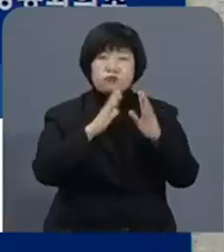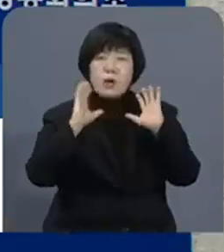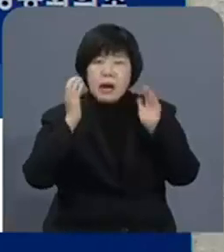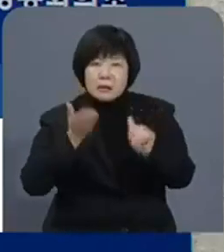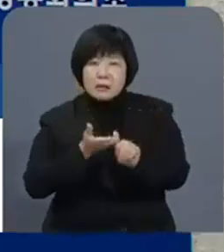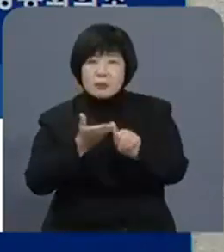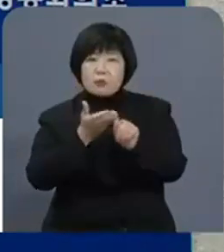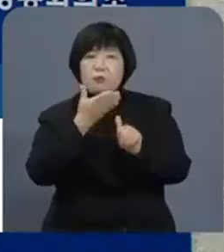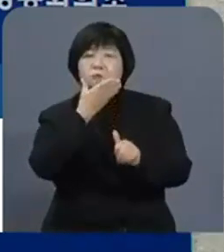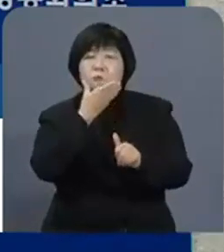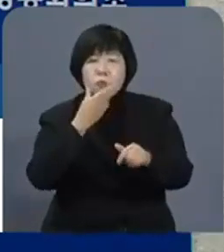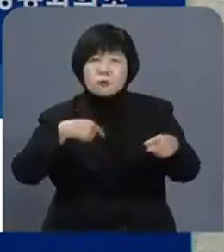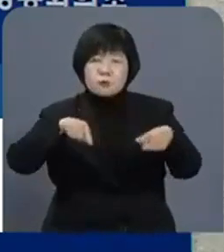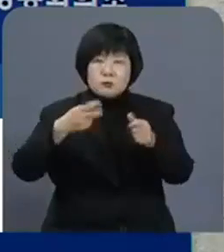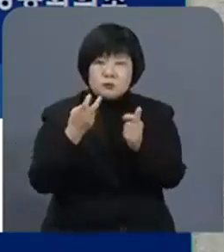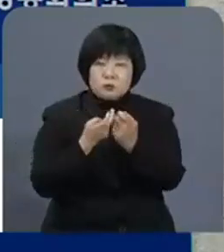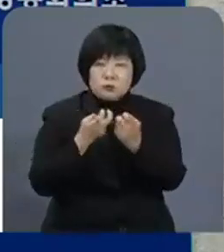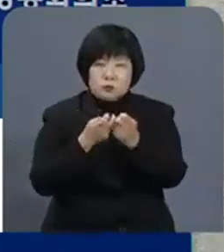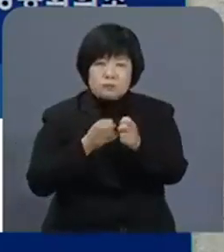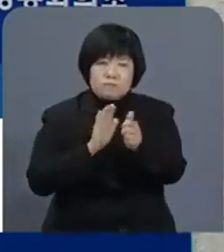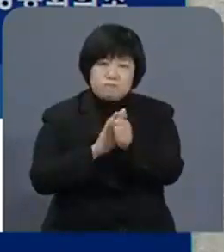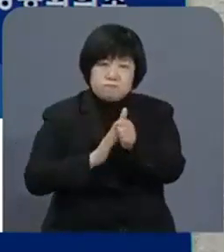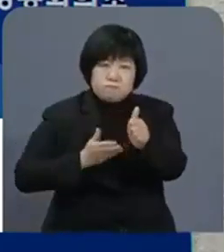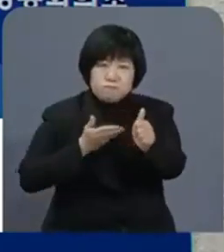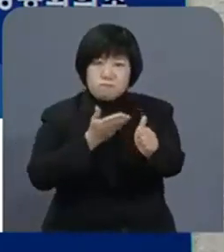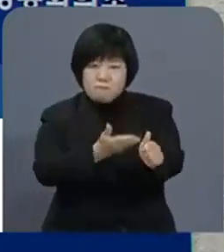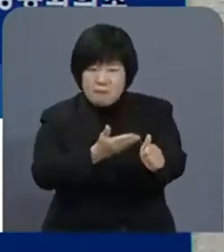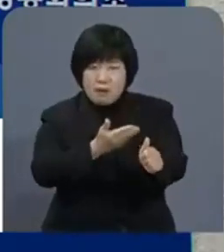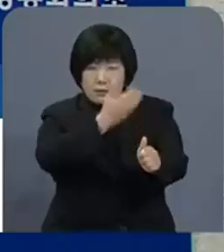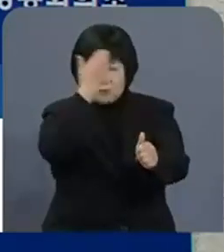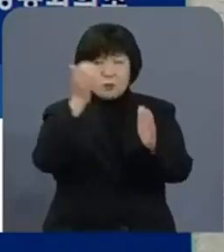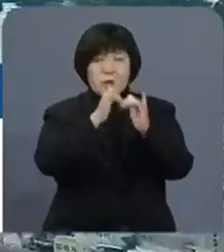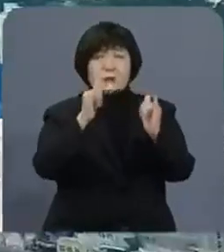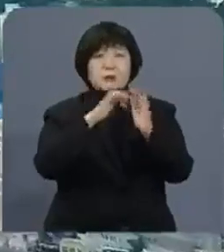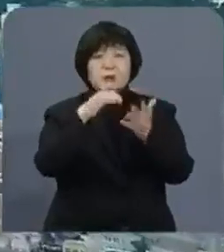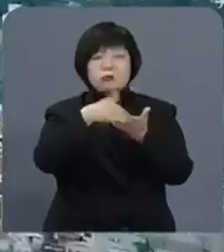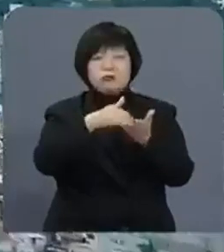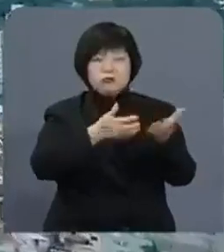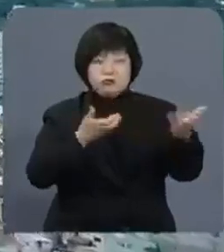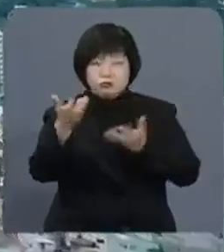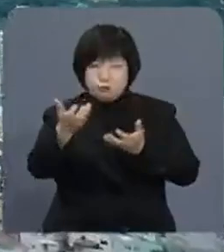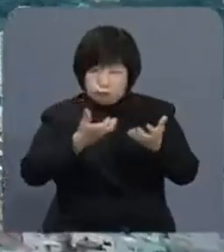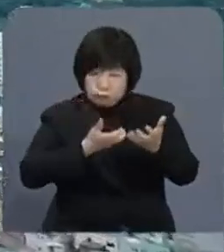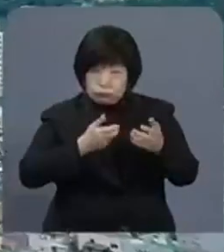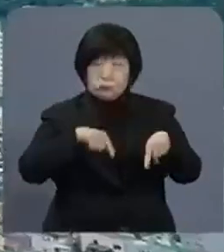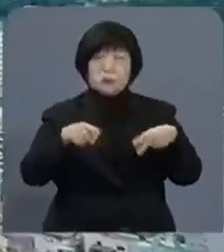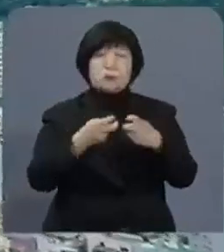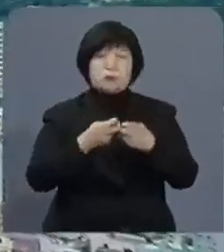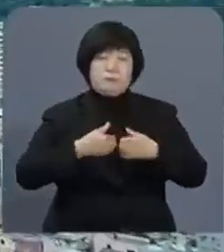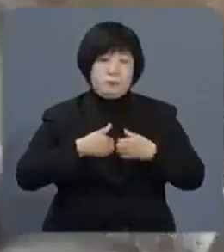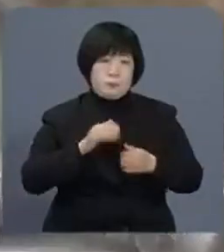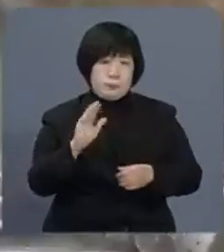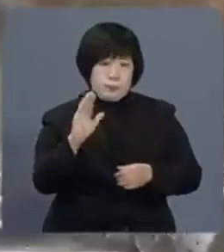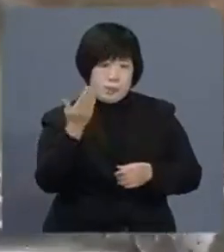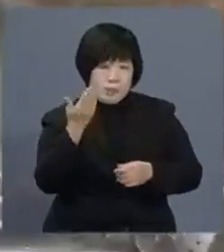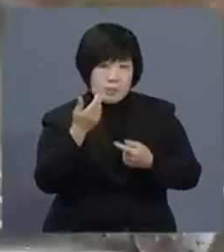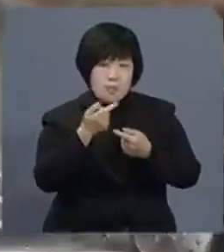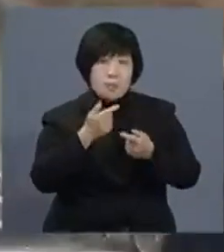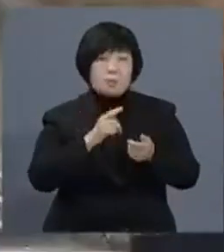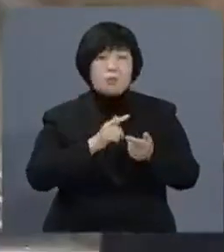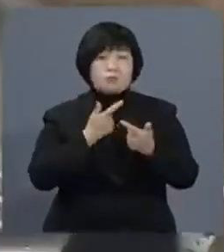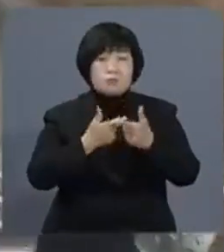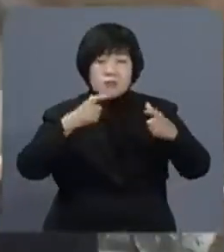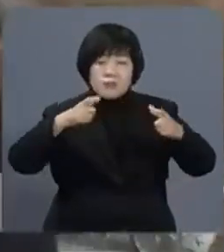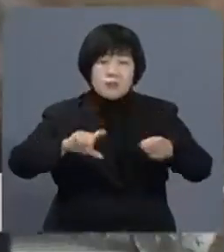정책을 강화해서 청년이 고 유입을 위한 접해서 가 필요합니다 공공기관 2차 이전과 지방대 반값등록금